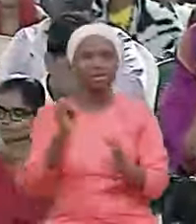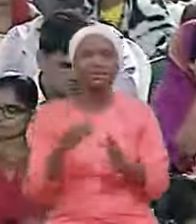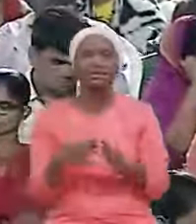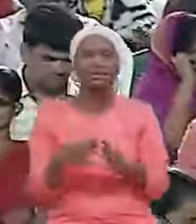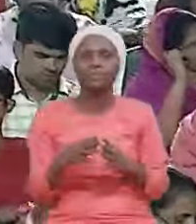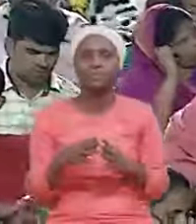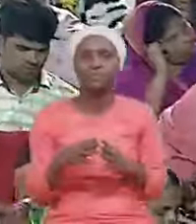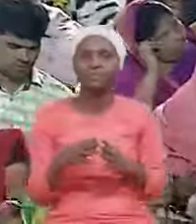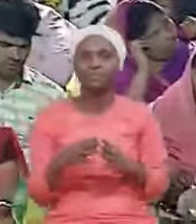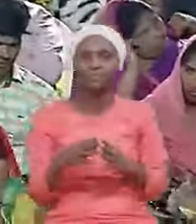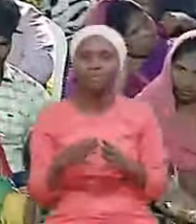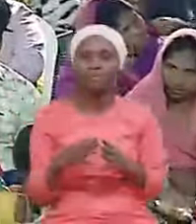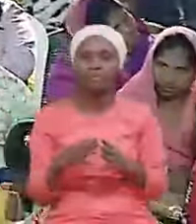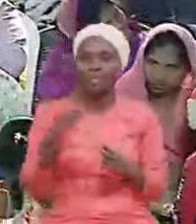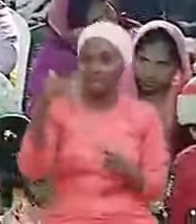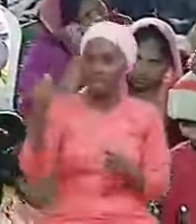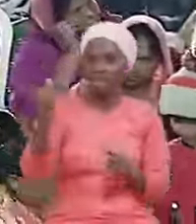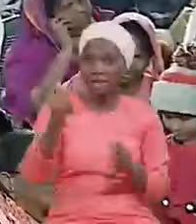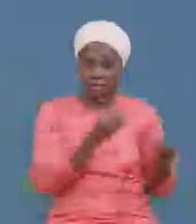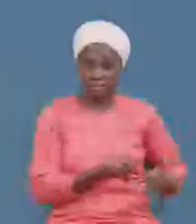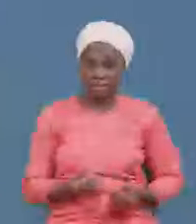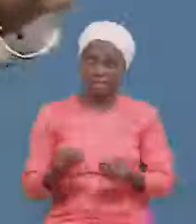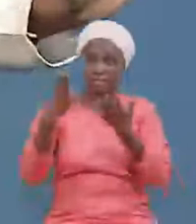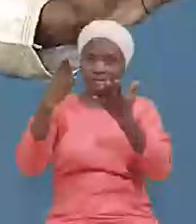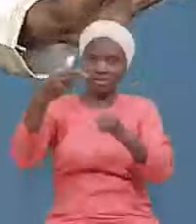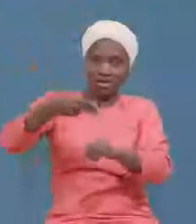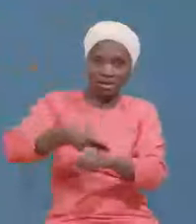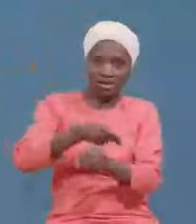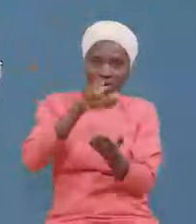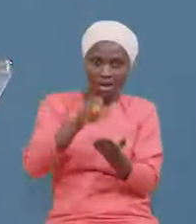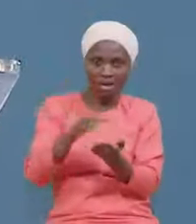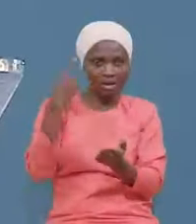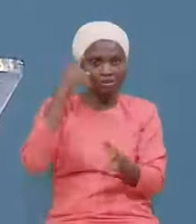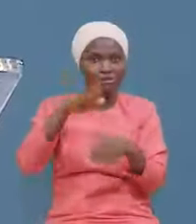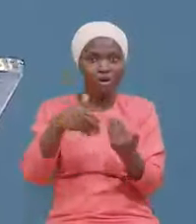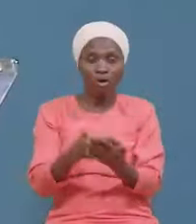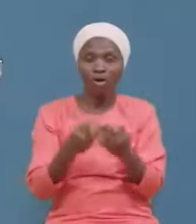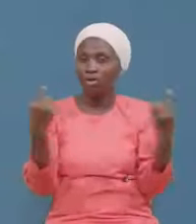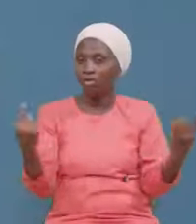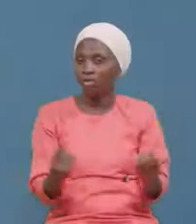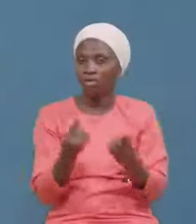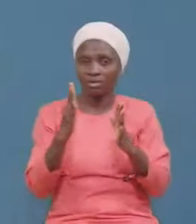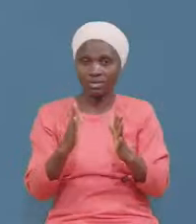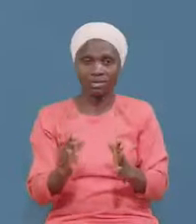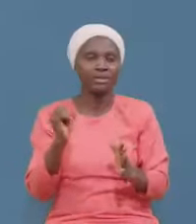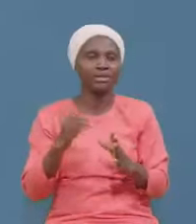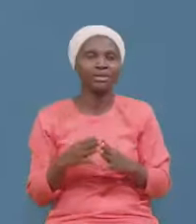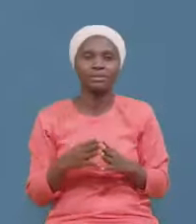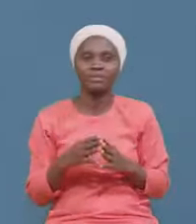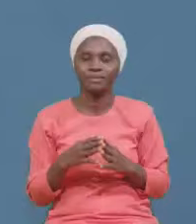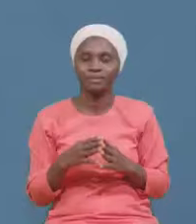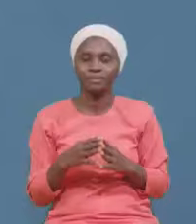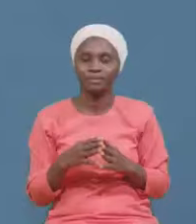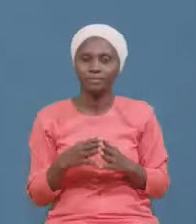gorre ayyunnadu. The sacrificial lamb for all sinners. Sakala paapulaku ayana bali arpana